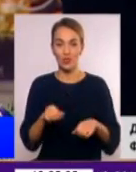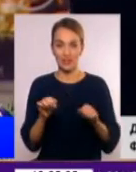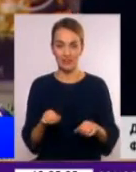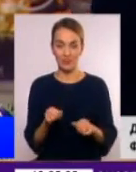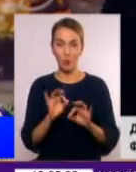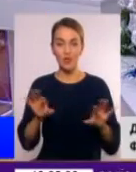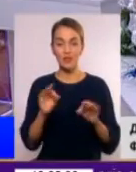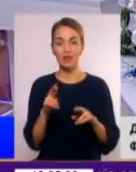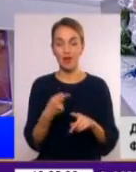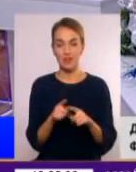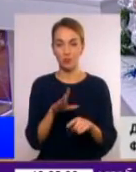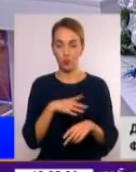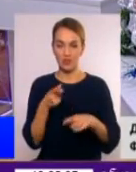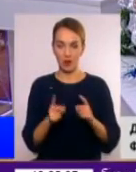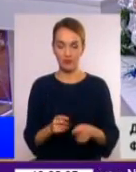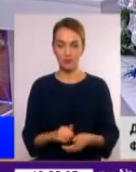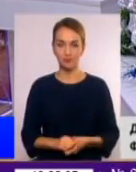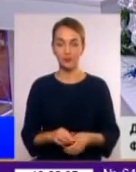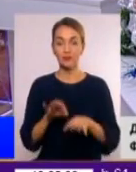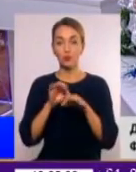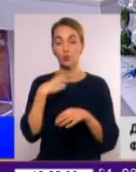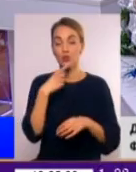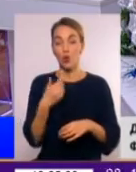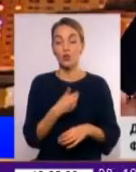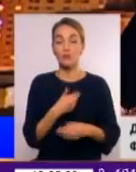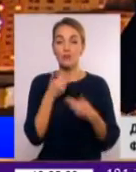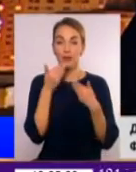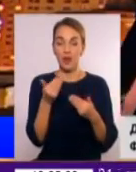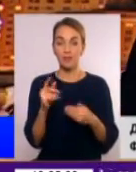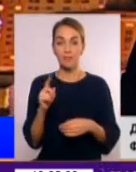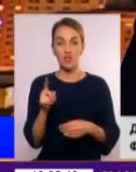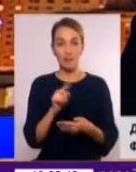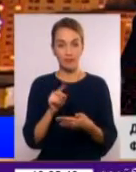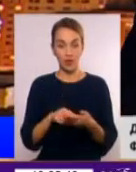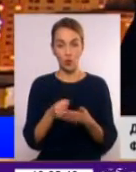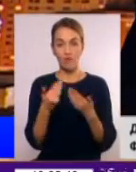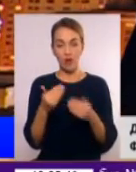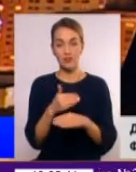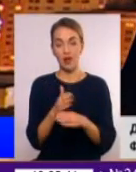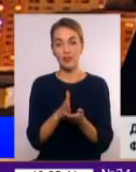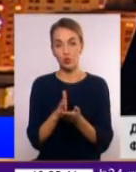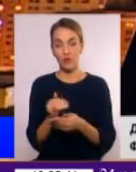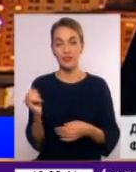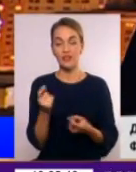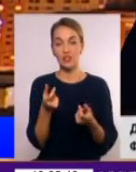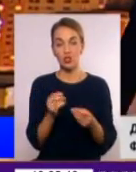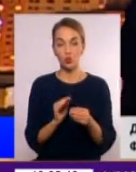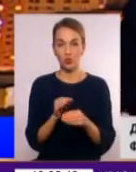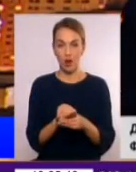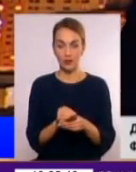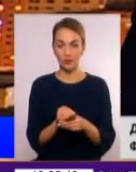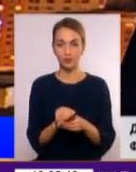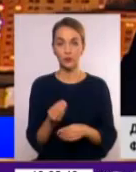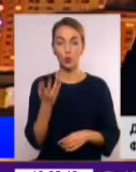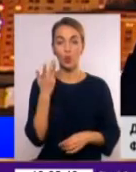що є можливість пояснити, як це було насправді. Хотілося б вас, пане Ігоре, запитати ось і перше запитання до вас адресувати і трішки додати. Ось